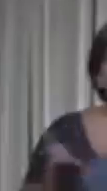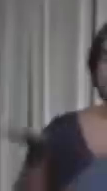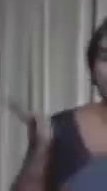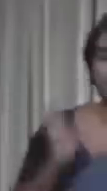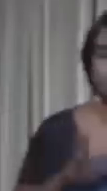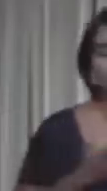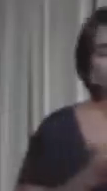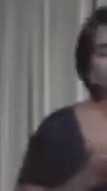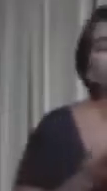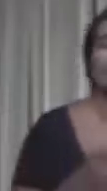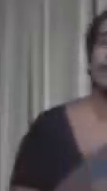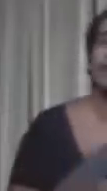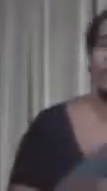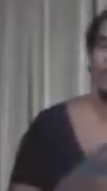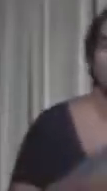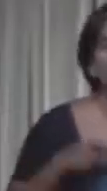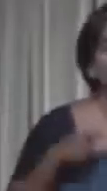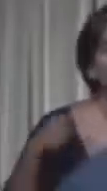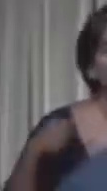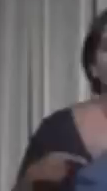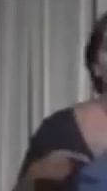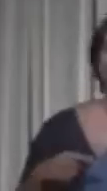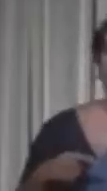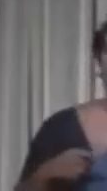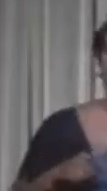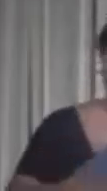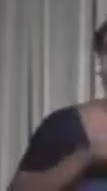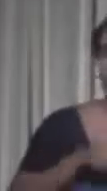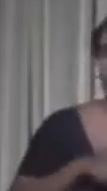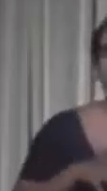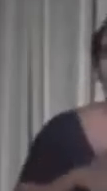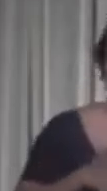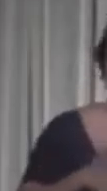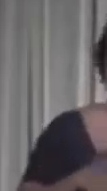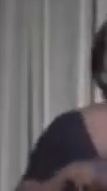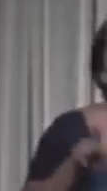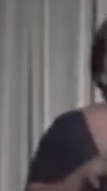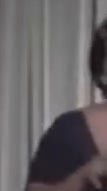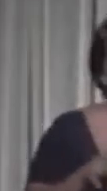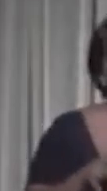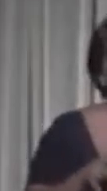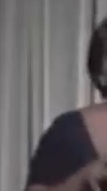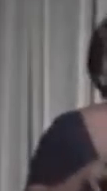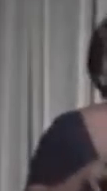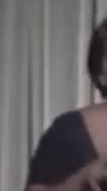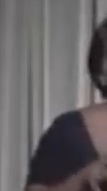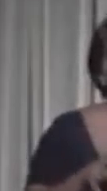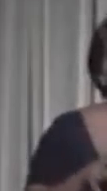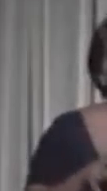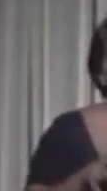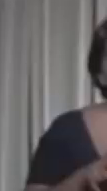நின்று ஆர்ப்பாட்டம் செய்வதை ஆளுங்கட்சியாக இருக்கின்ற நீங்கள் அதை புரிந்து அவர்களுடைய தேவைப்பாட்டை அவர்களுடைய